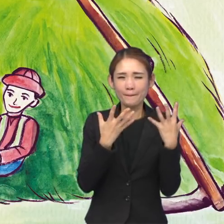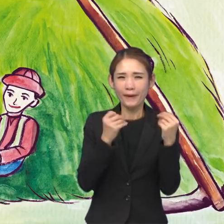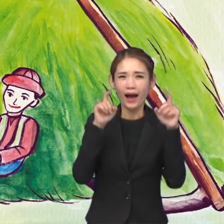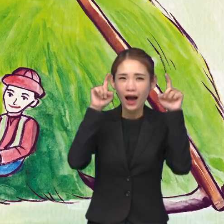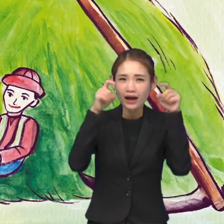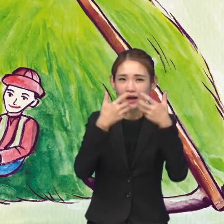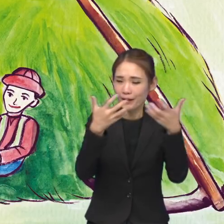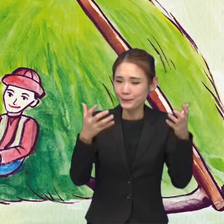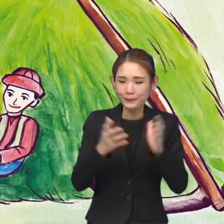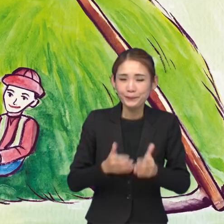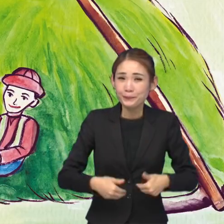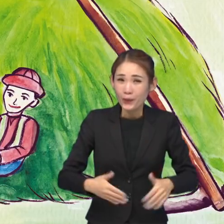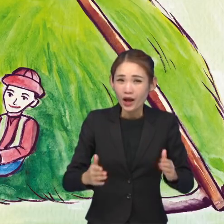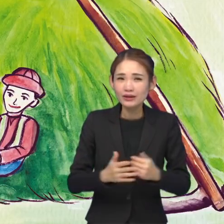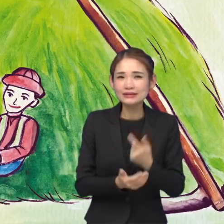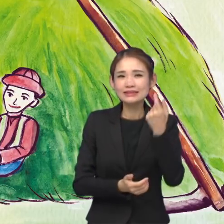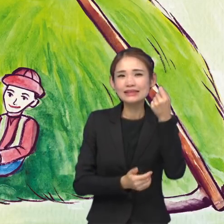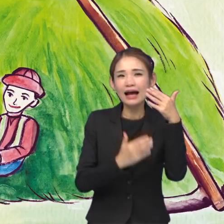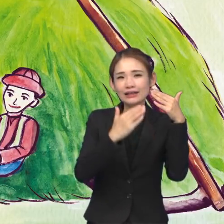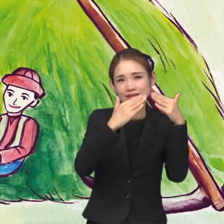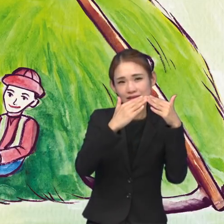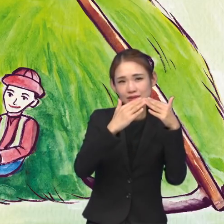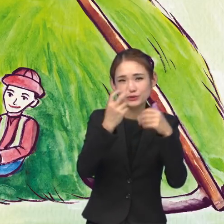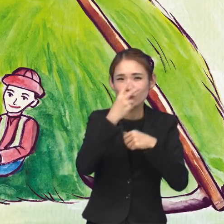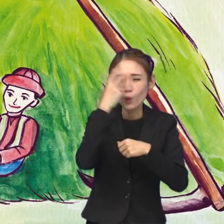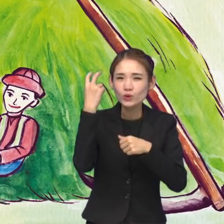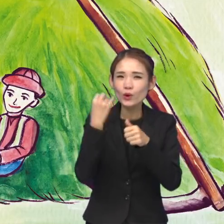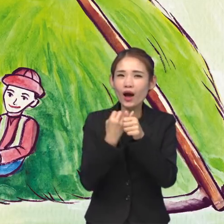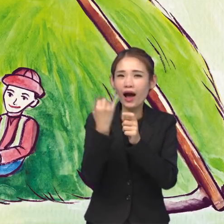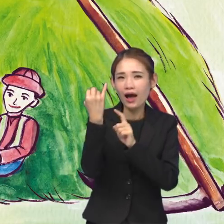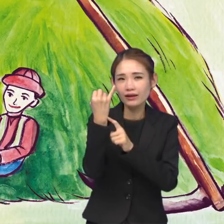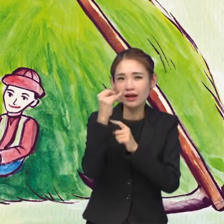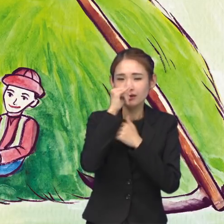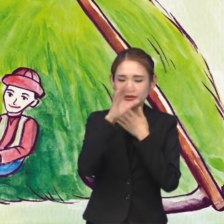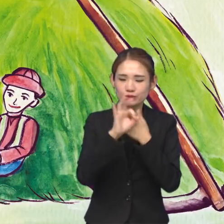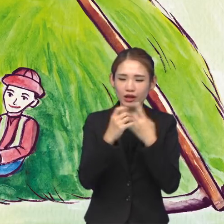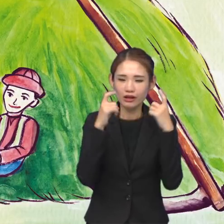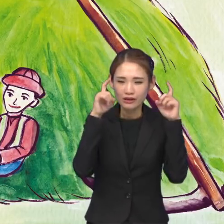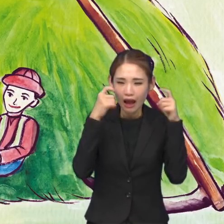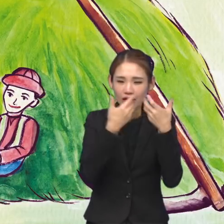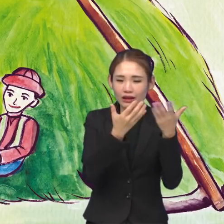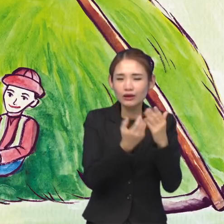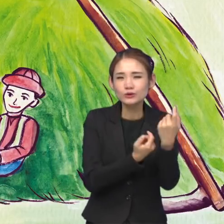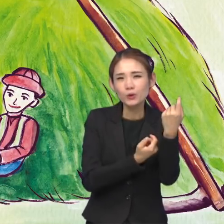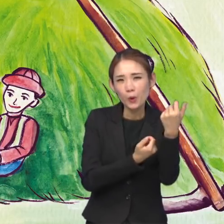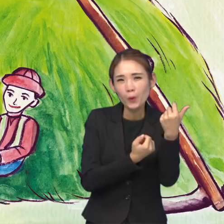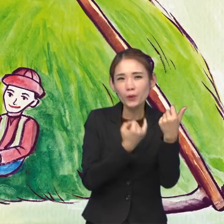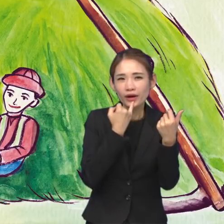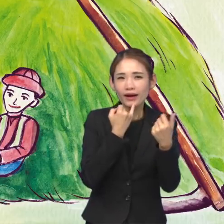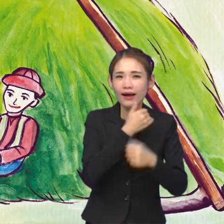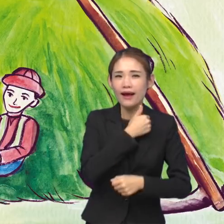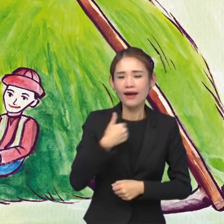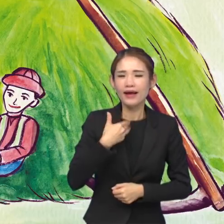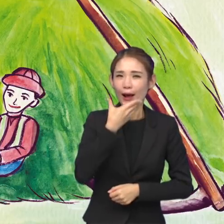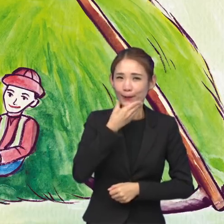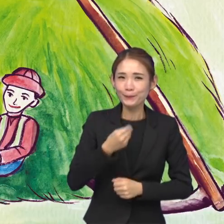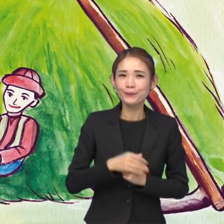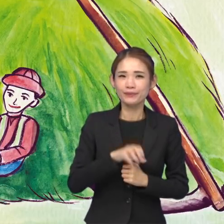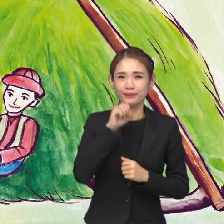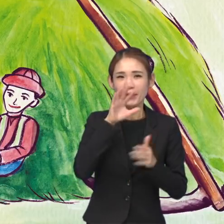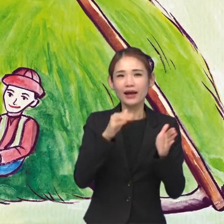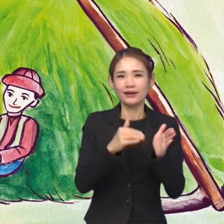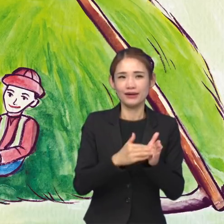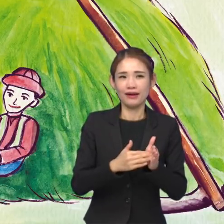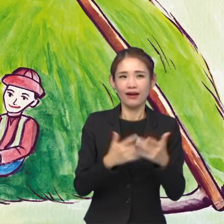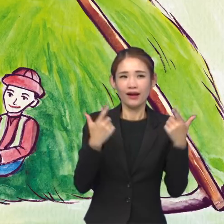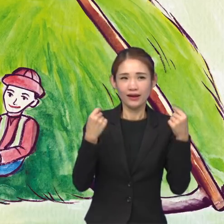양 때는 필요 없고 작은 식과 똑똑한 아내가 있으면 양 때가 조금만 있어도 행복하게 살 거야 라고 말했어요